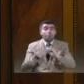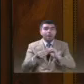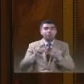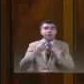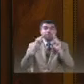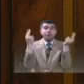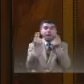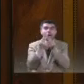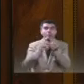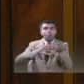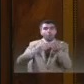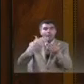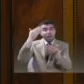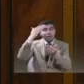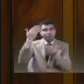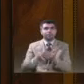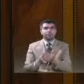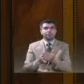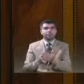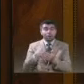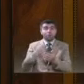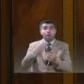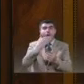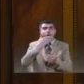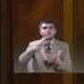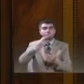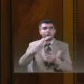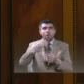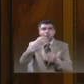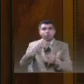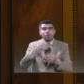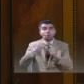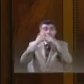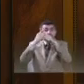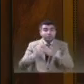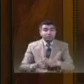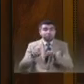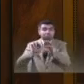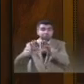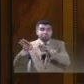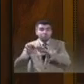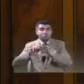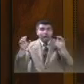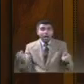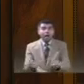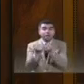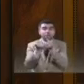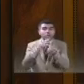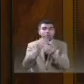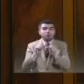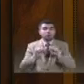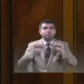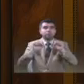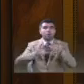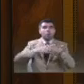والمخاطر المحيطة بها، فإن الاقتصاد الوطني استطاع أن يقاوم نسبيا كل الصدمات